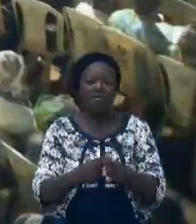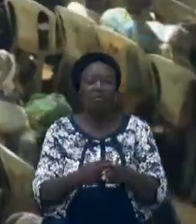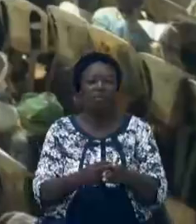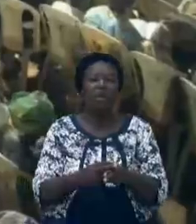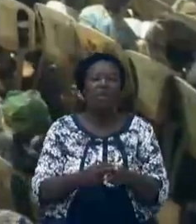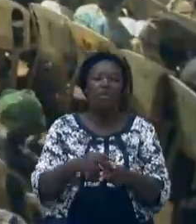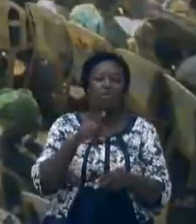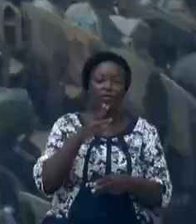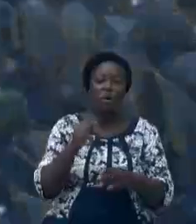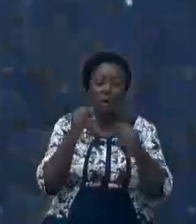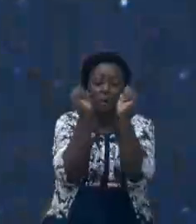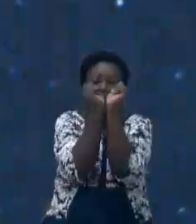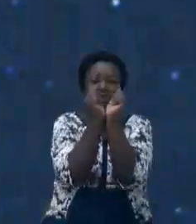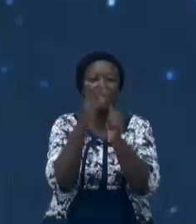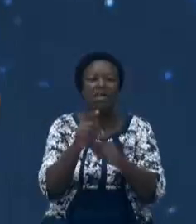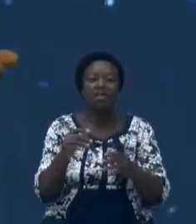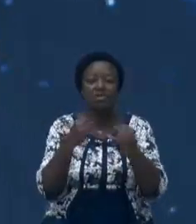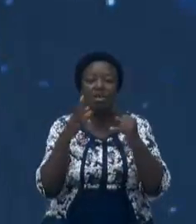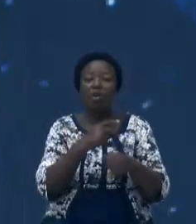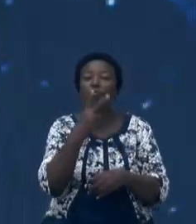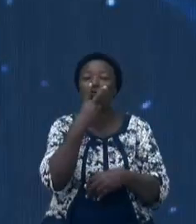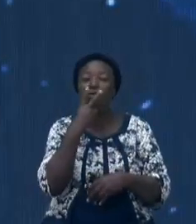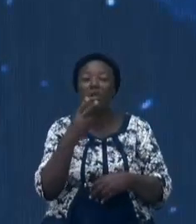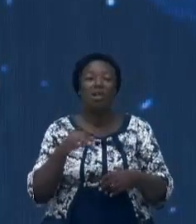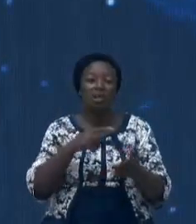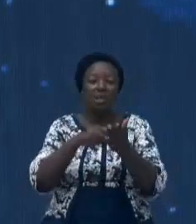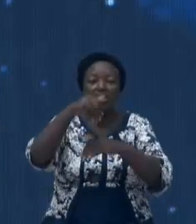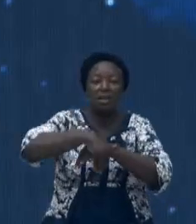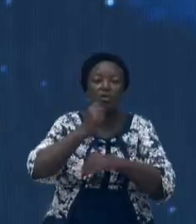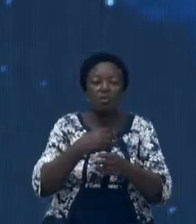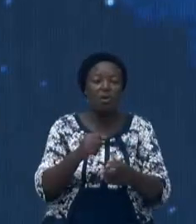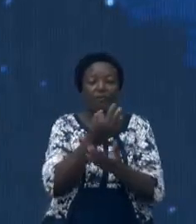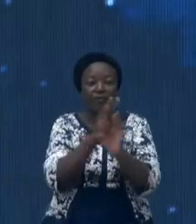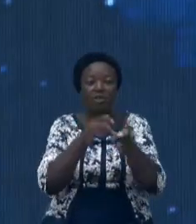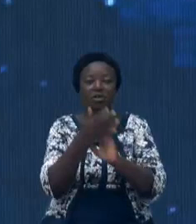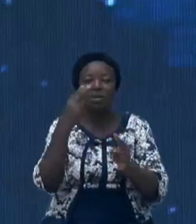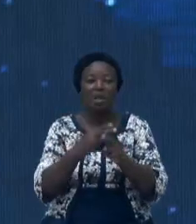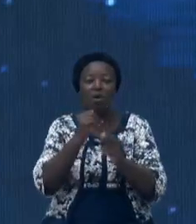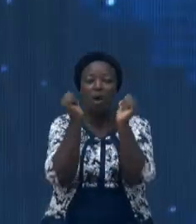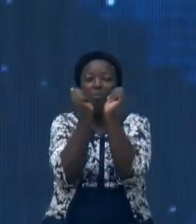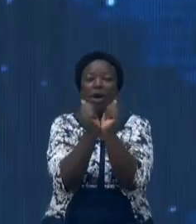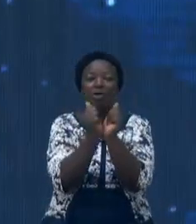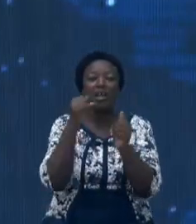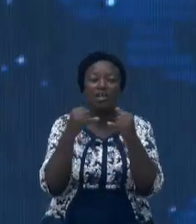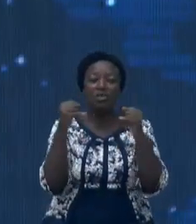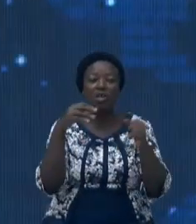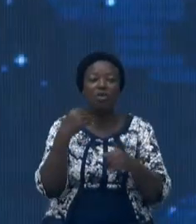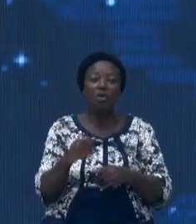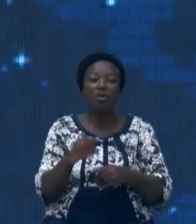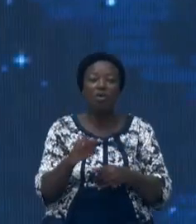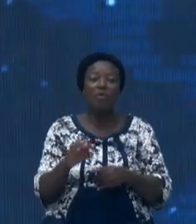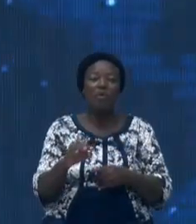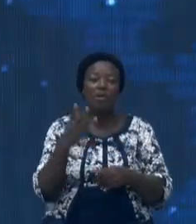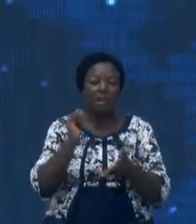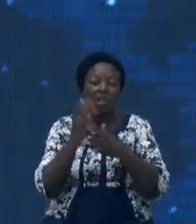d'alcool tu as libéré chalier par les gènes de la fumée ce soit chez libre